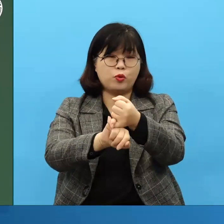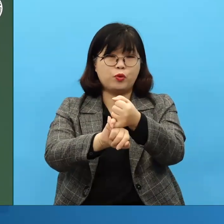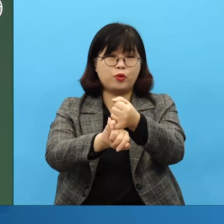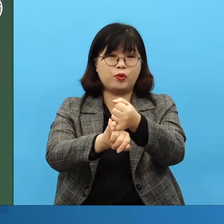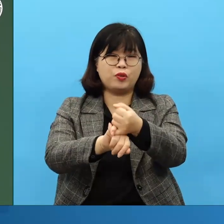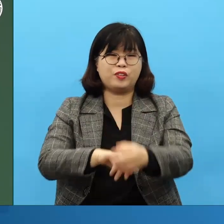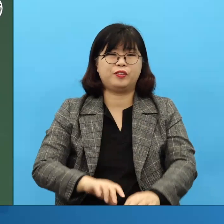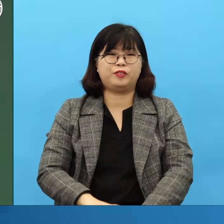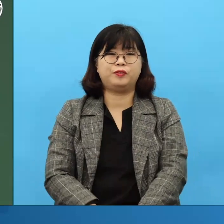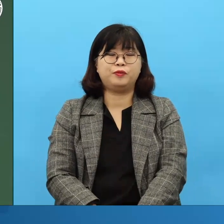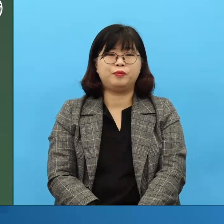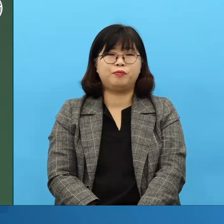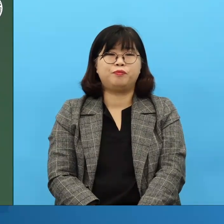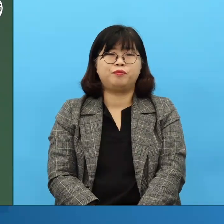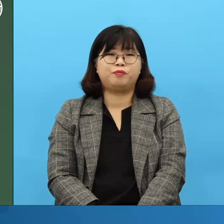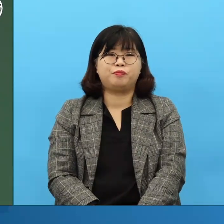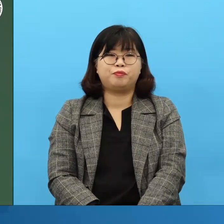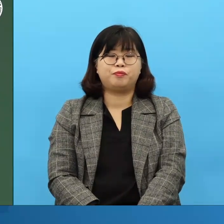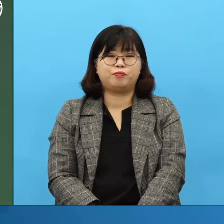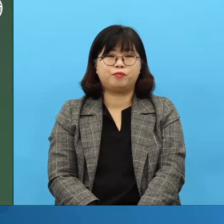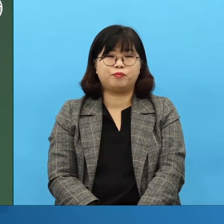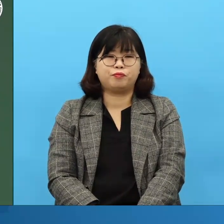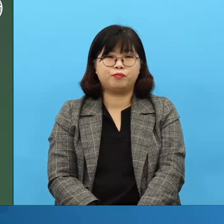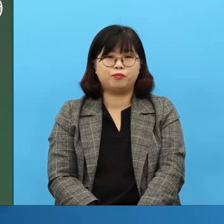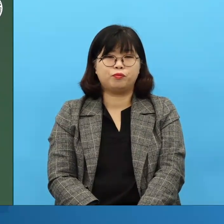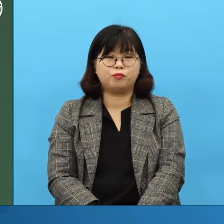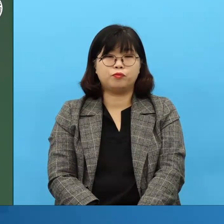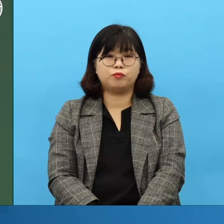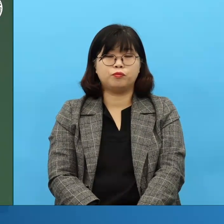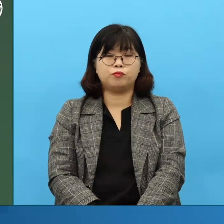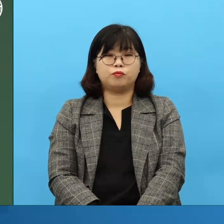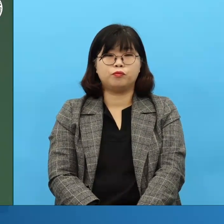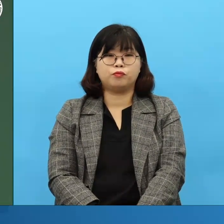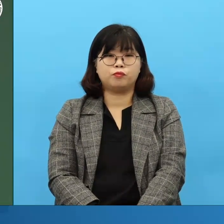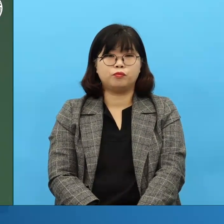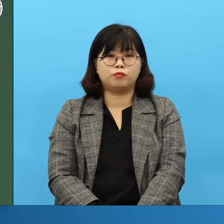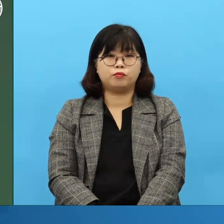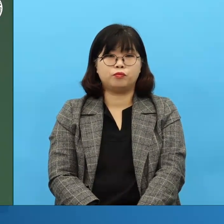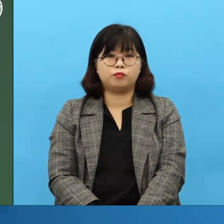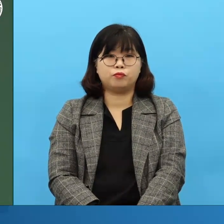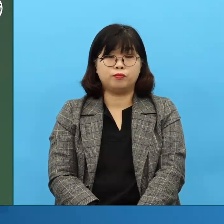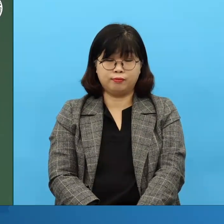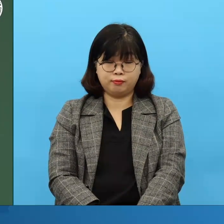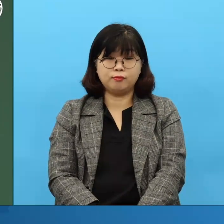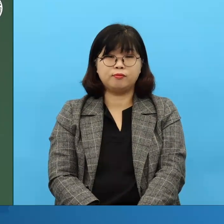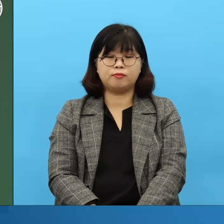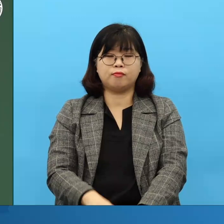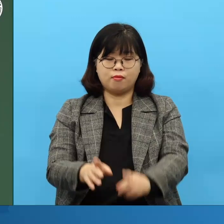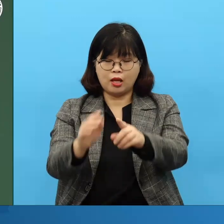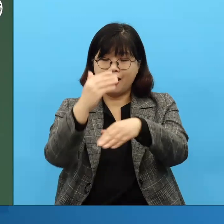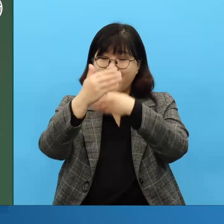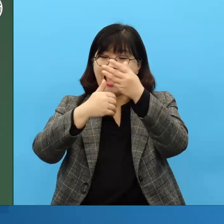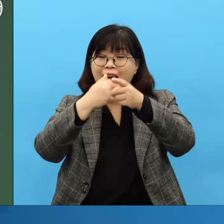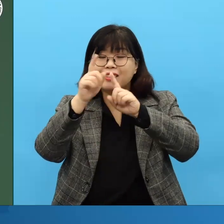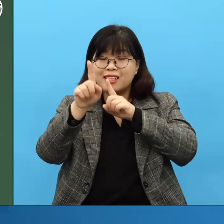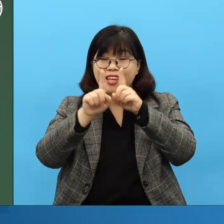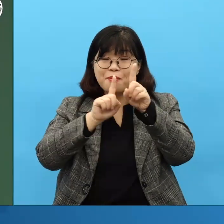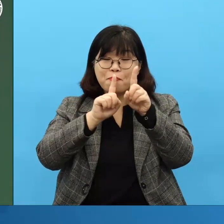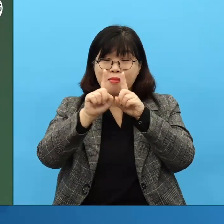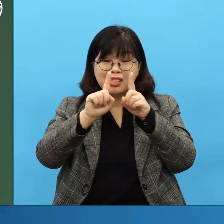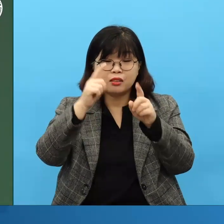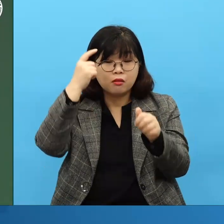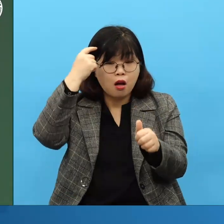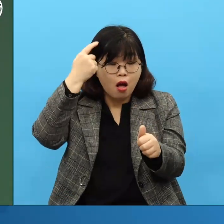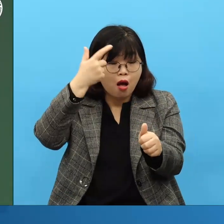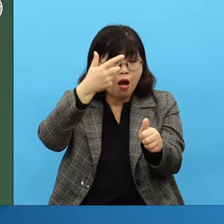이보다 더한 증거는 없어요. There's no greater evidence than this. 그러니 말씀 각인이 바로 되는 것이 우리에게 렘넌트에게 가장